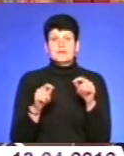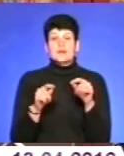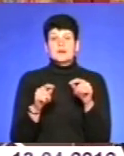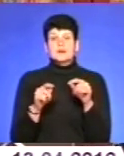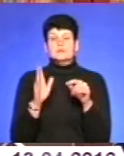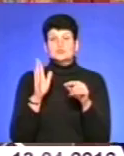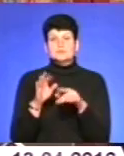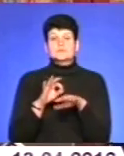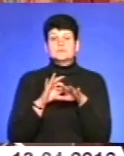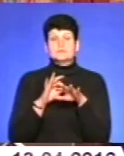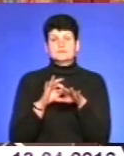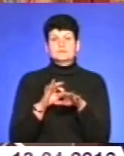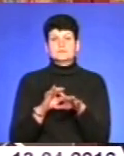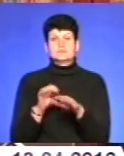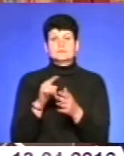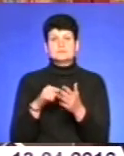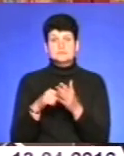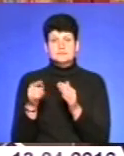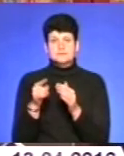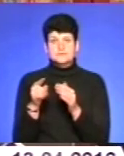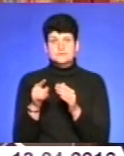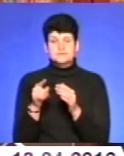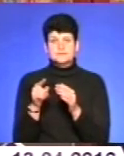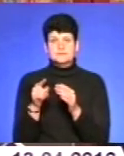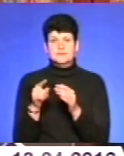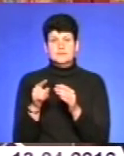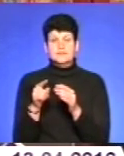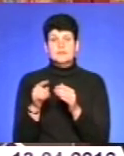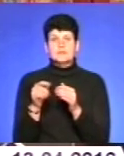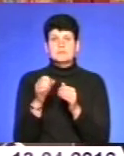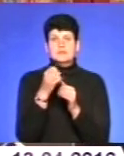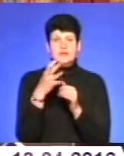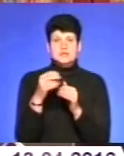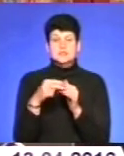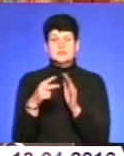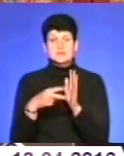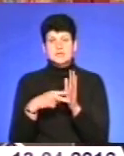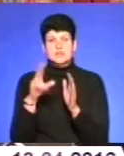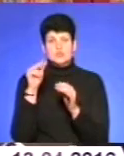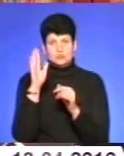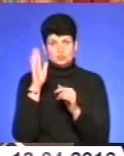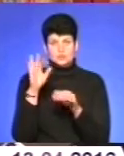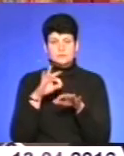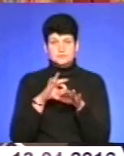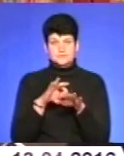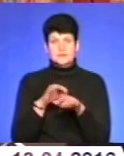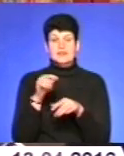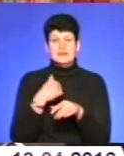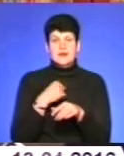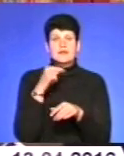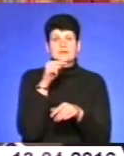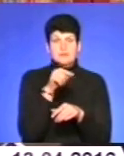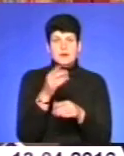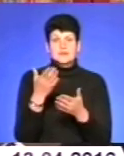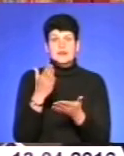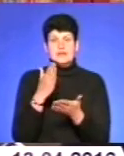фестивалю, який проходить в місті Тернополь, це 15-17 число якраз буде відбуватися. Я там, де є благословення, і